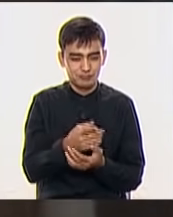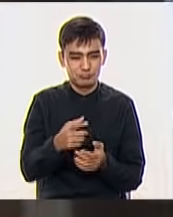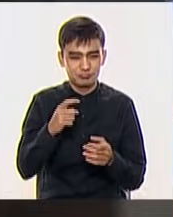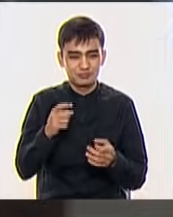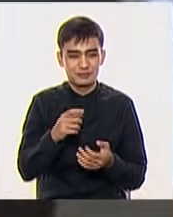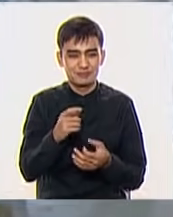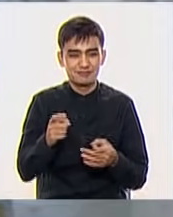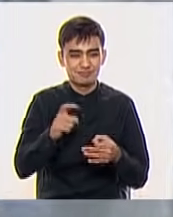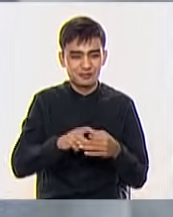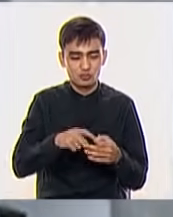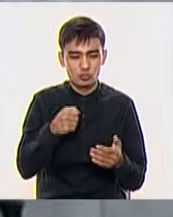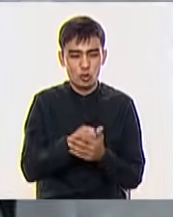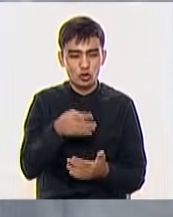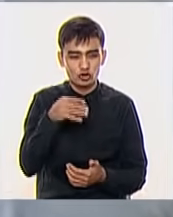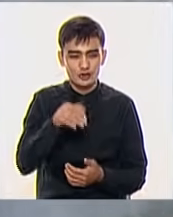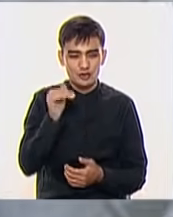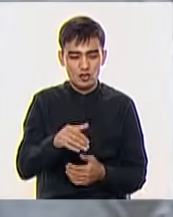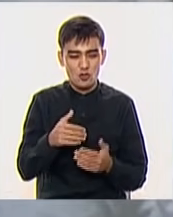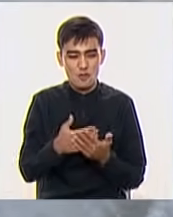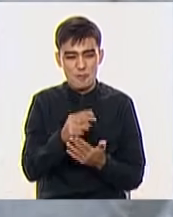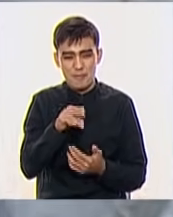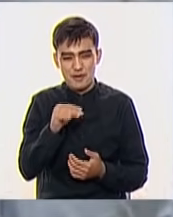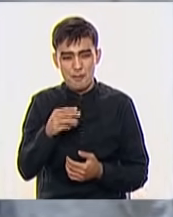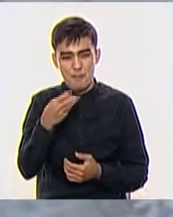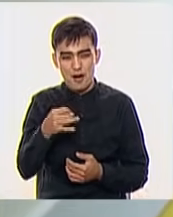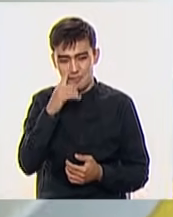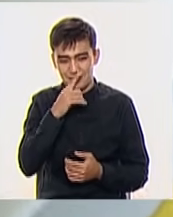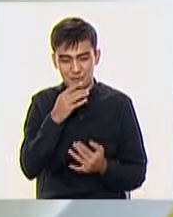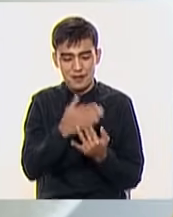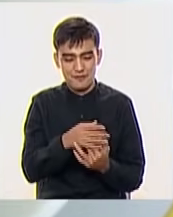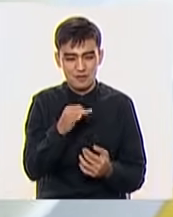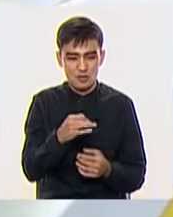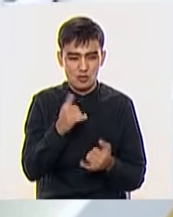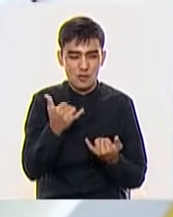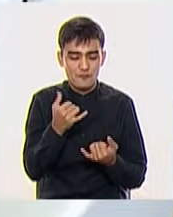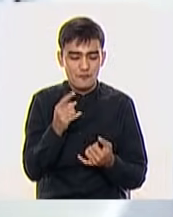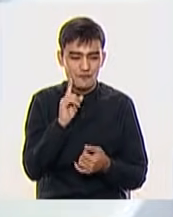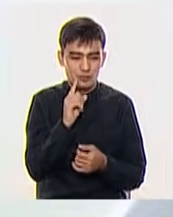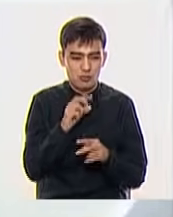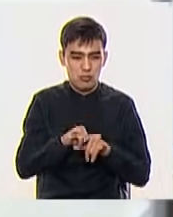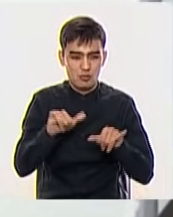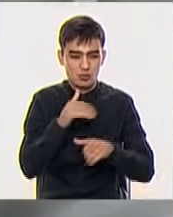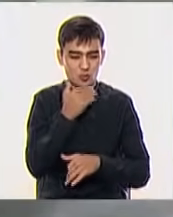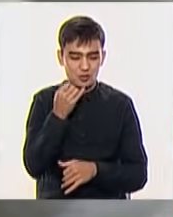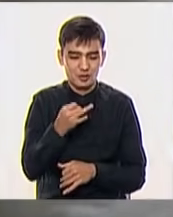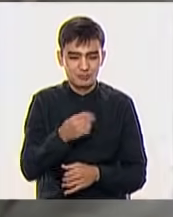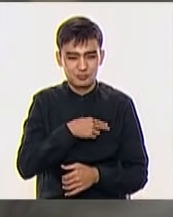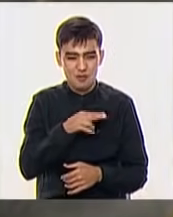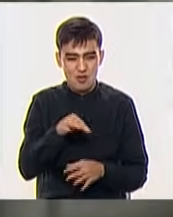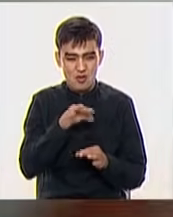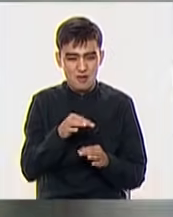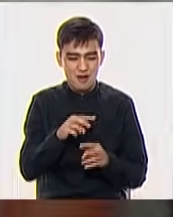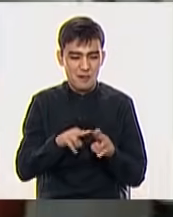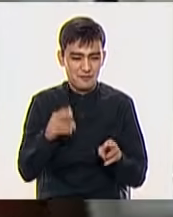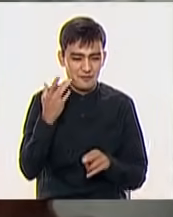регистрация до 4000 случаев в сутки с пиком в середине мая, пока всплеск не наблюдается. Смертность сохраняется примерно на том